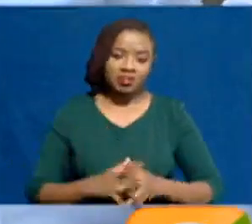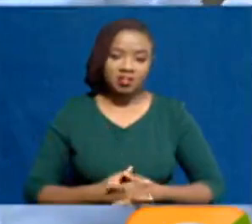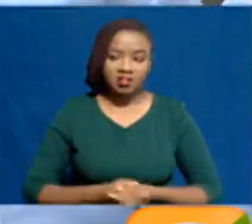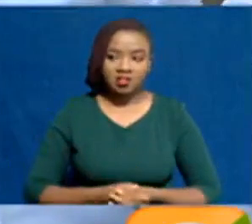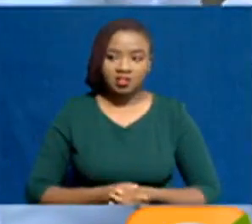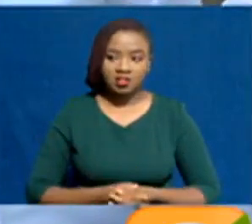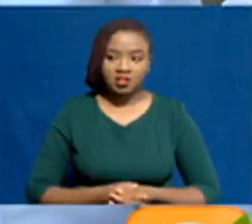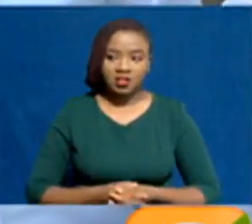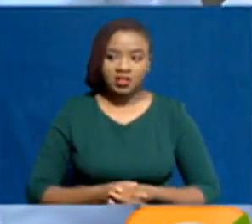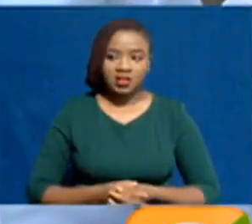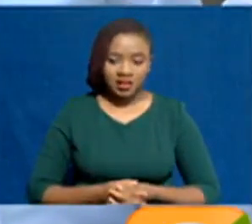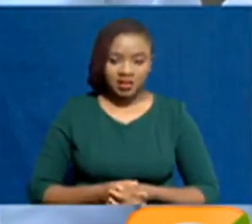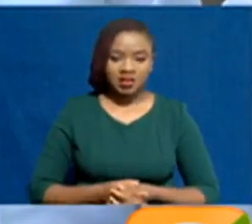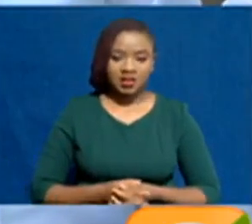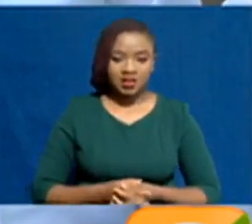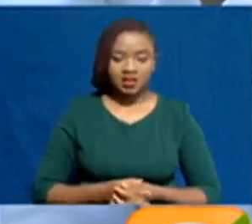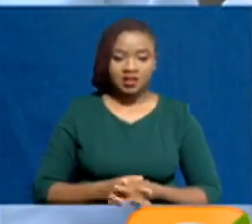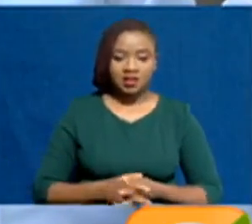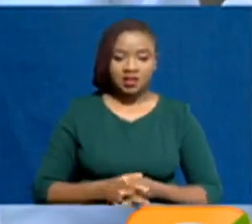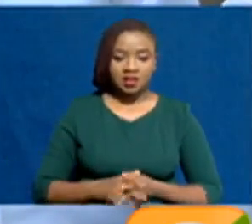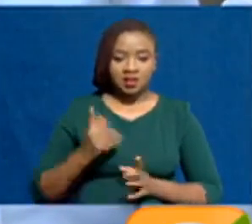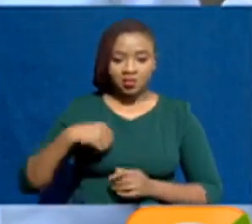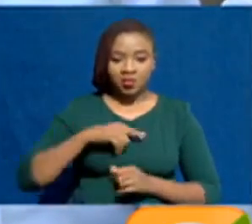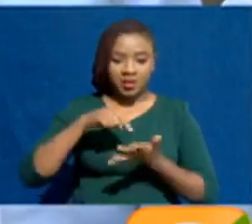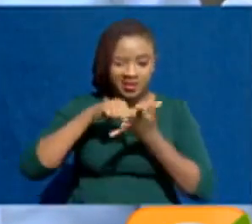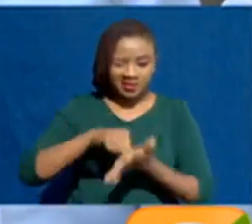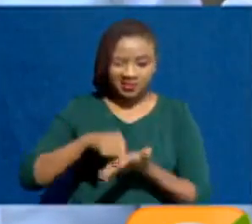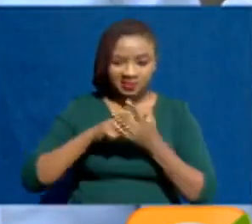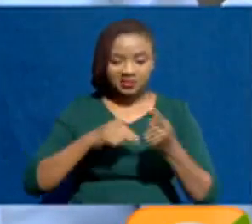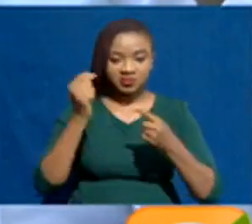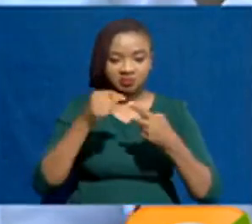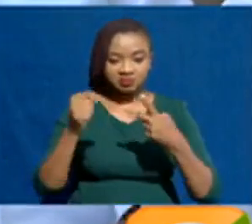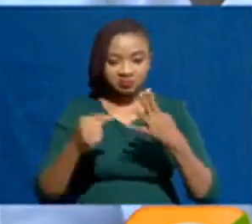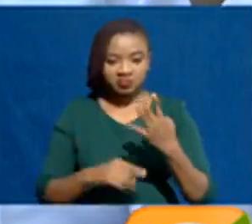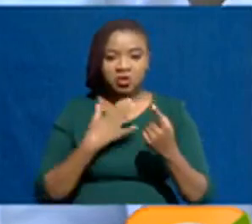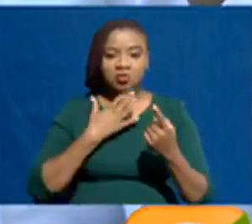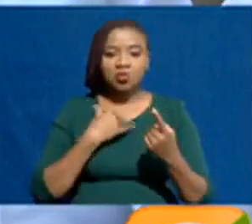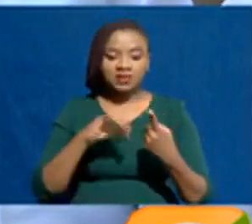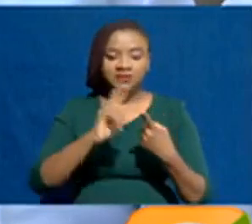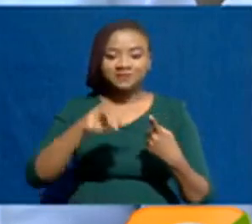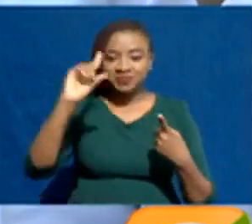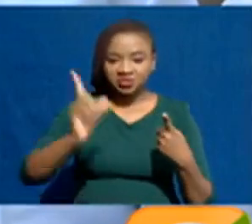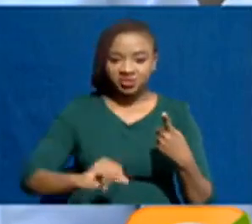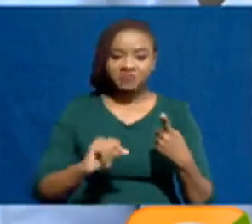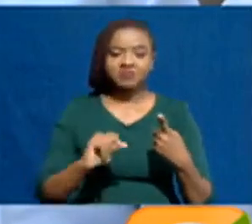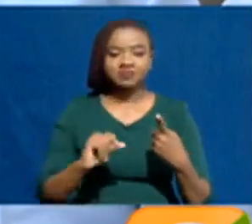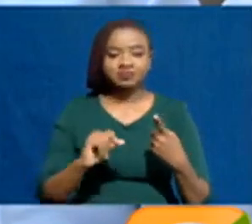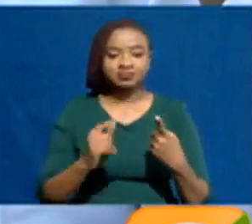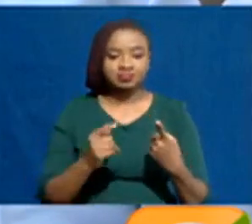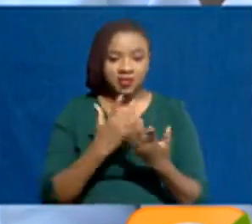The Supreme Council of Kenya Muslims insists on the following concrete steps to reduce the cost of living as a matter of